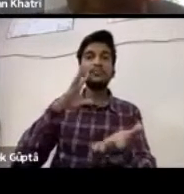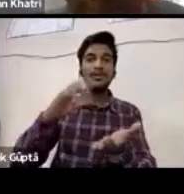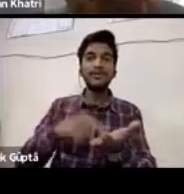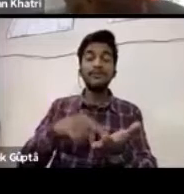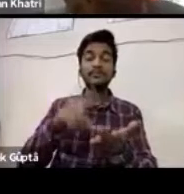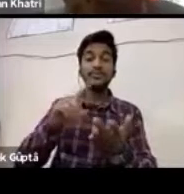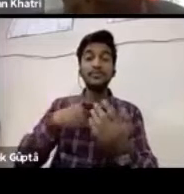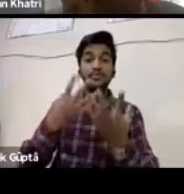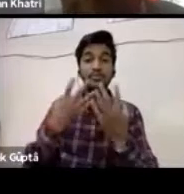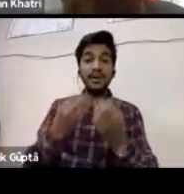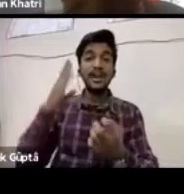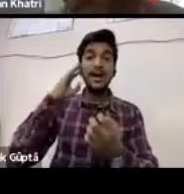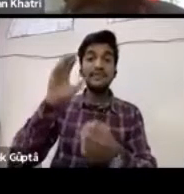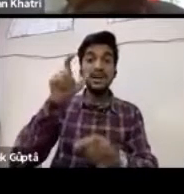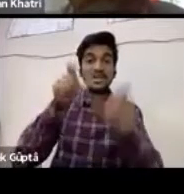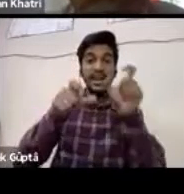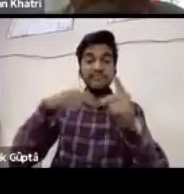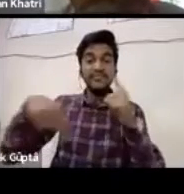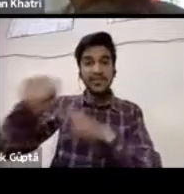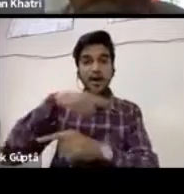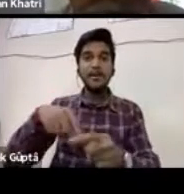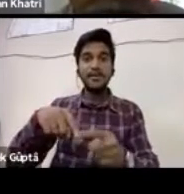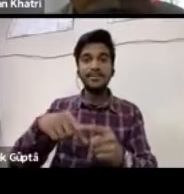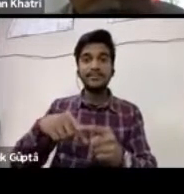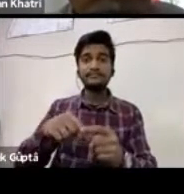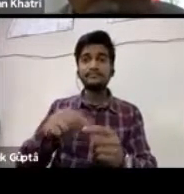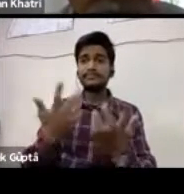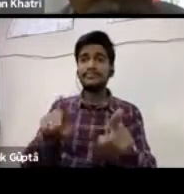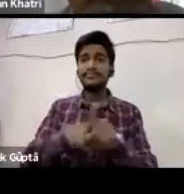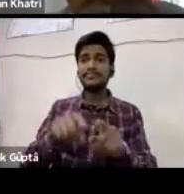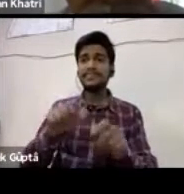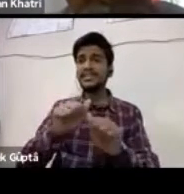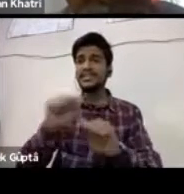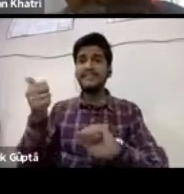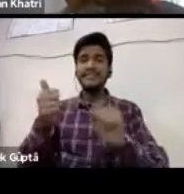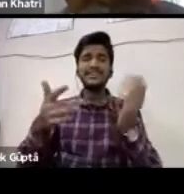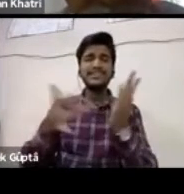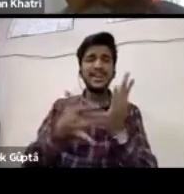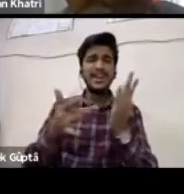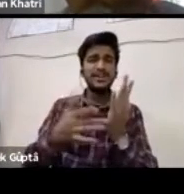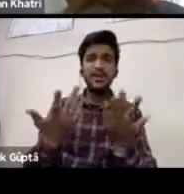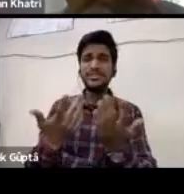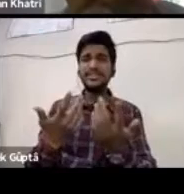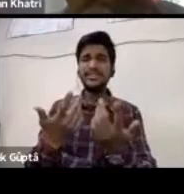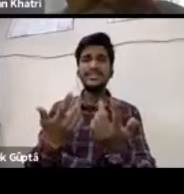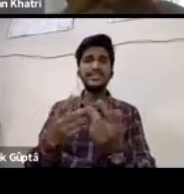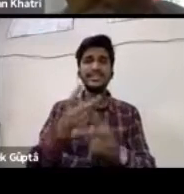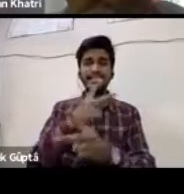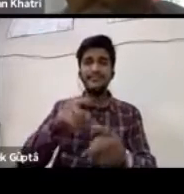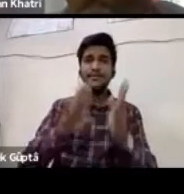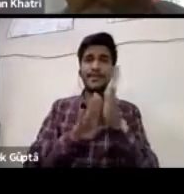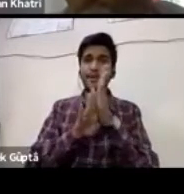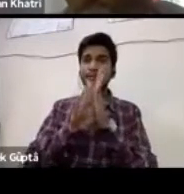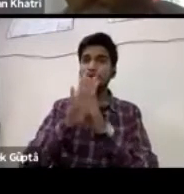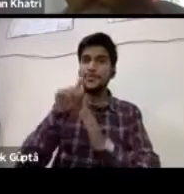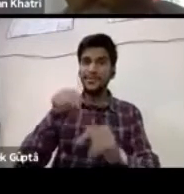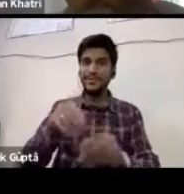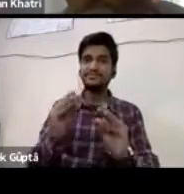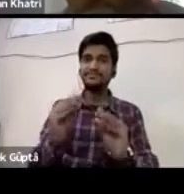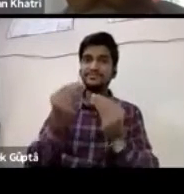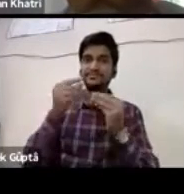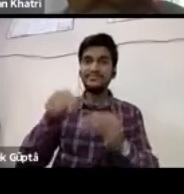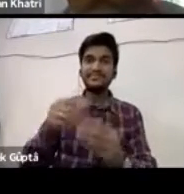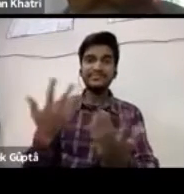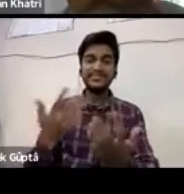करें, और बाकी काम टेक्नोलॉजी की हेल्प से काफी हद तक हो जाता है, क्योंकि अब